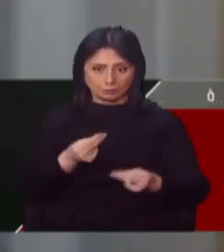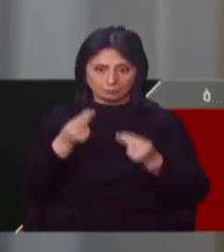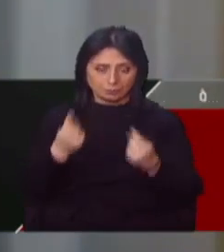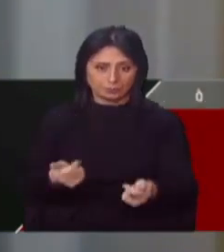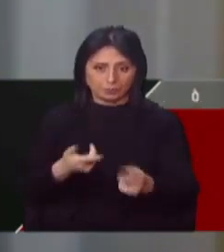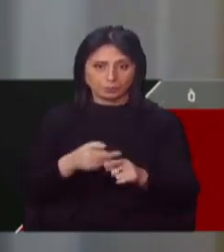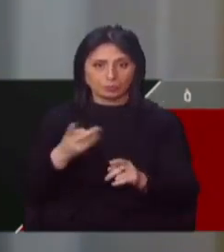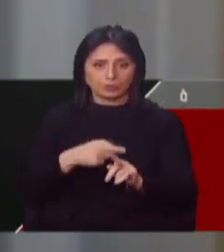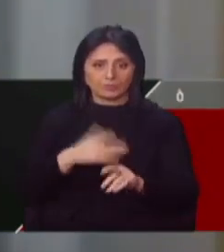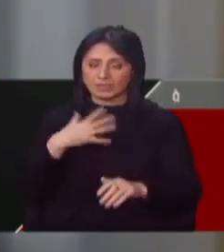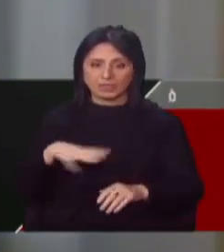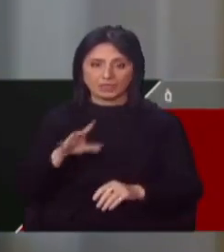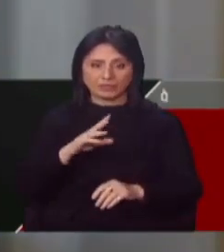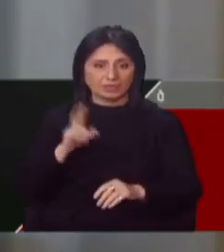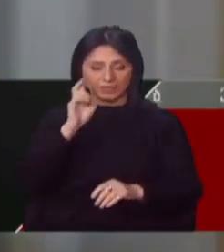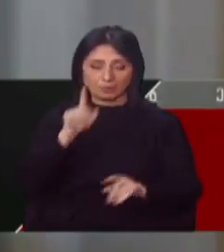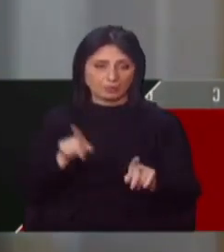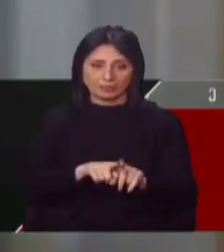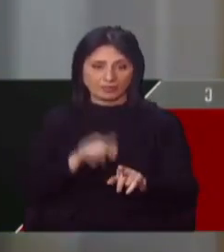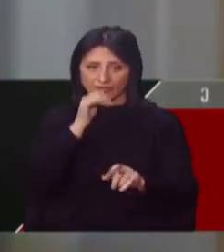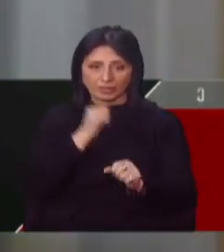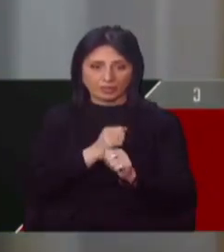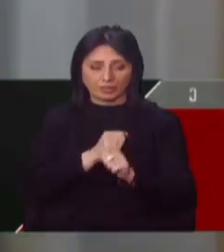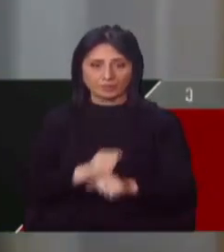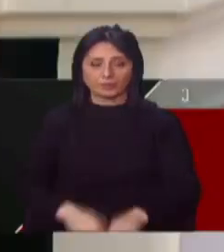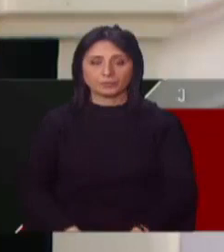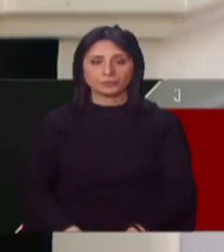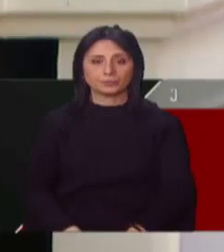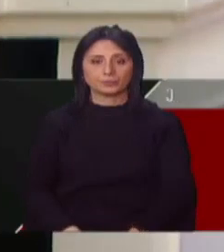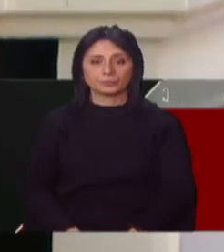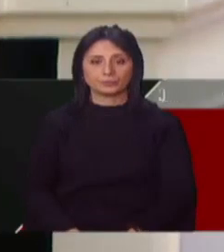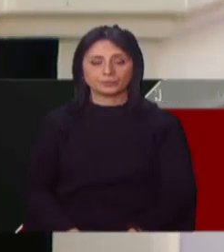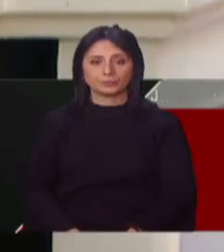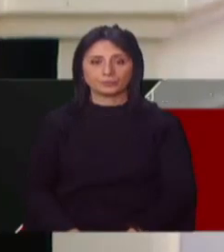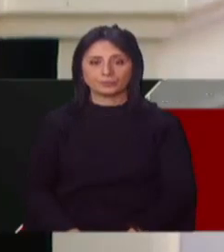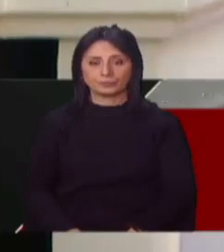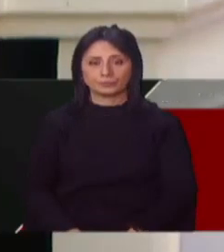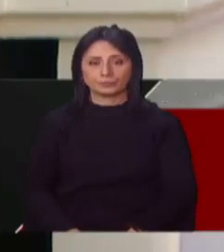ამას რა თქმა უნდა საქართველოს სახელმწიფო ვერ გაიღებს.